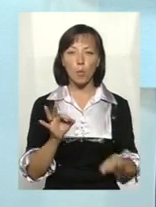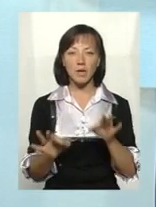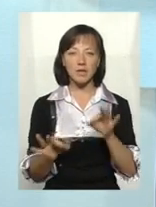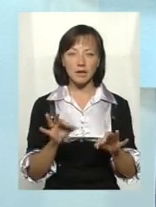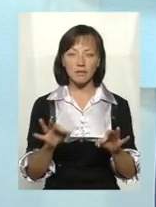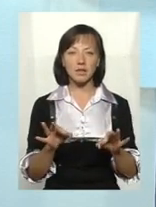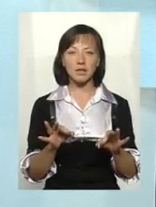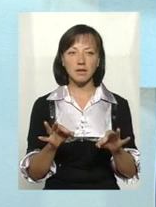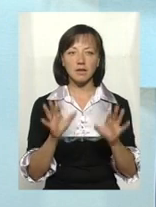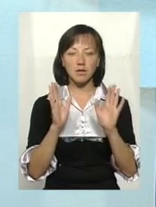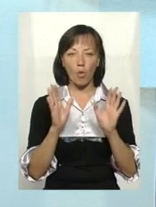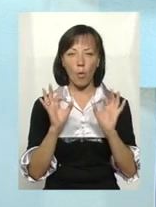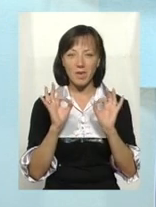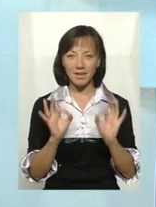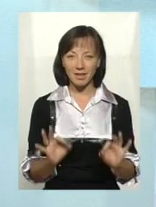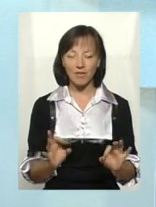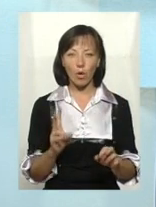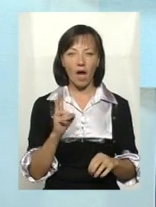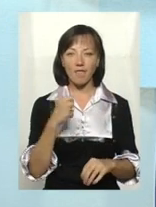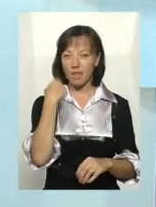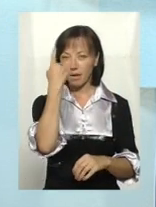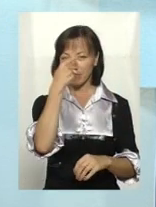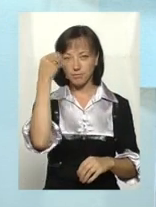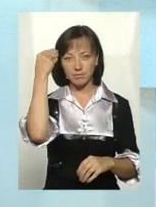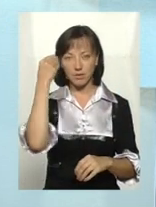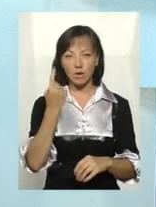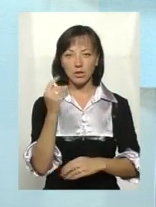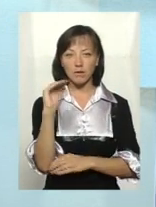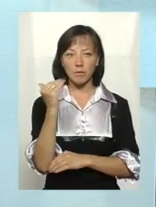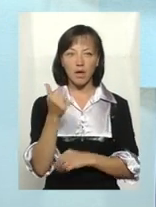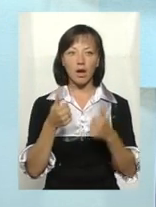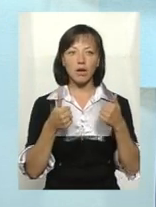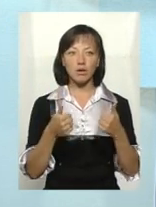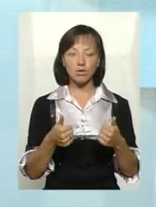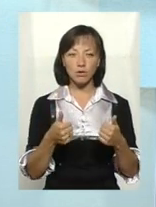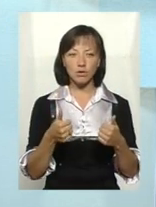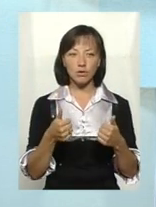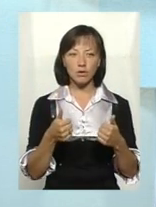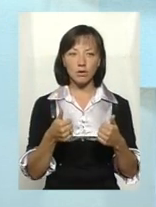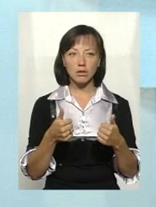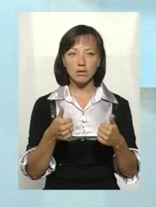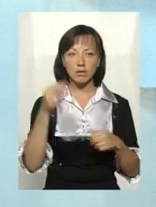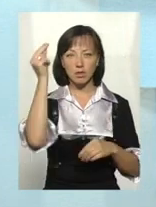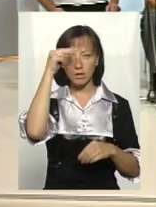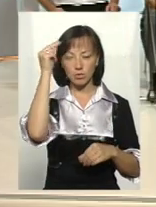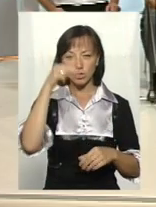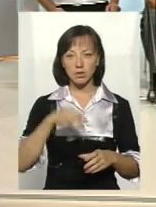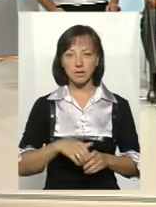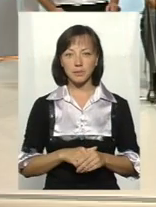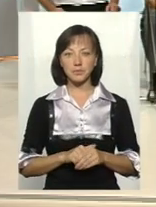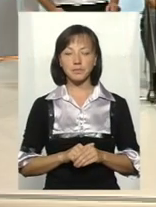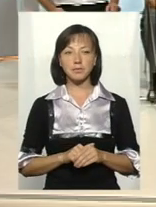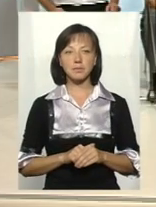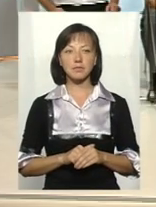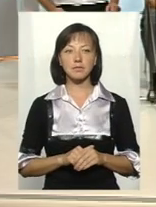об'єктивними, об'єктивно, а не суб'єктивно, бо один ребенок хорошо учився. Ну,